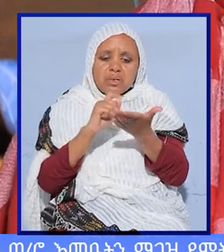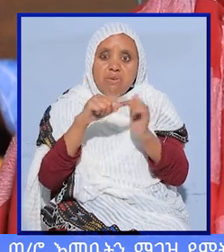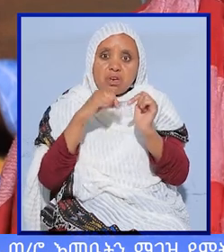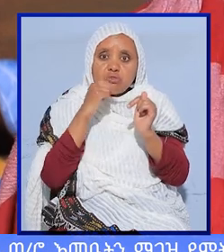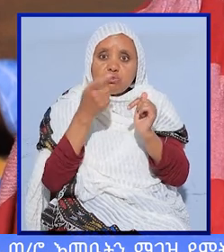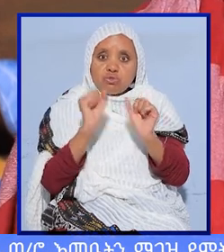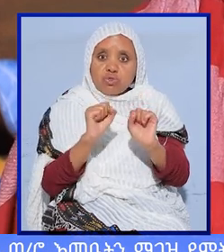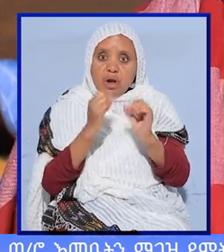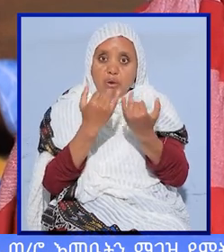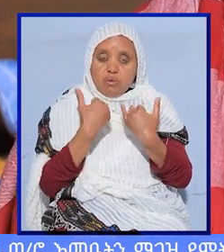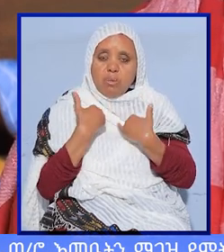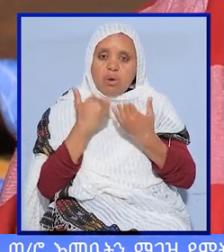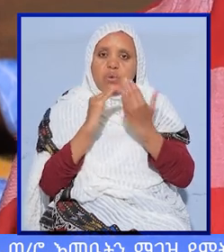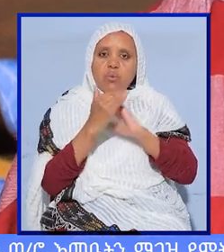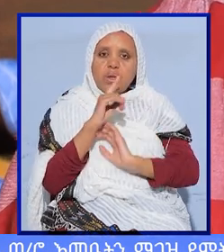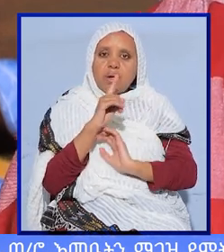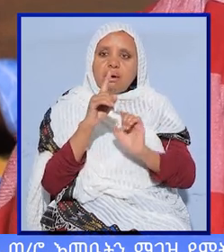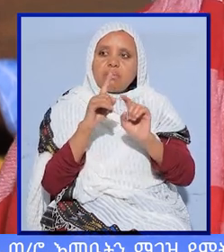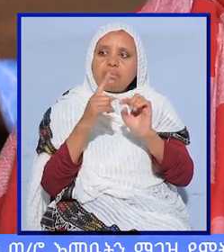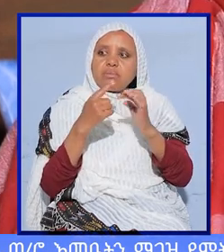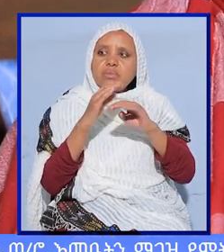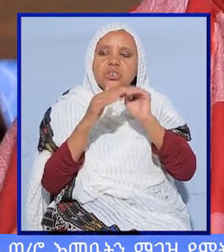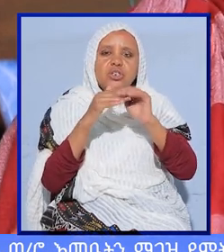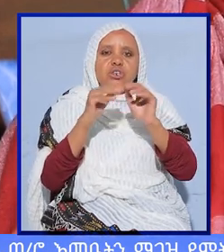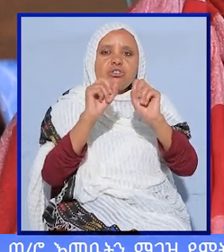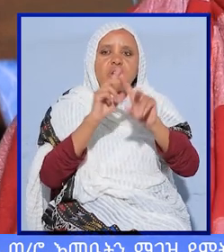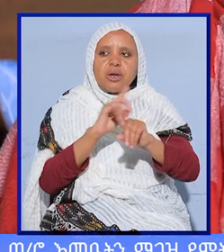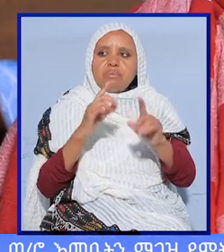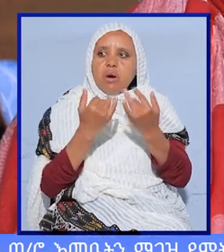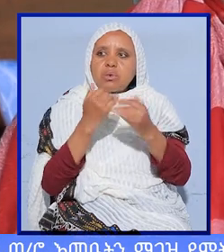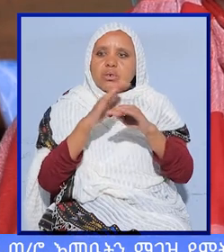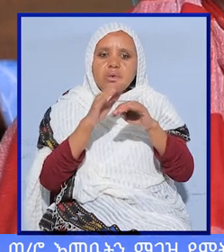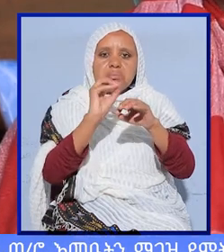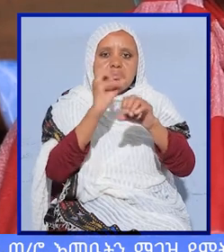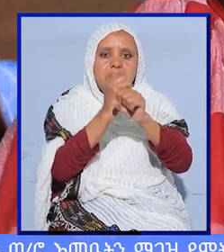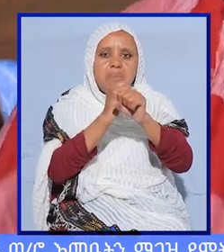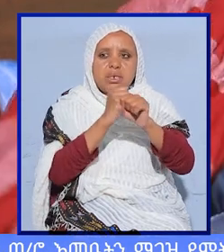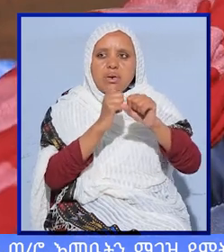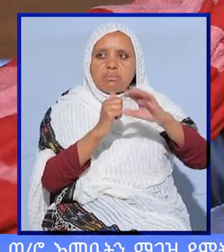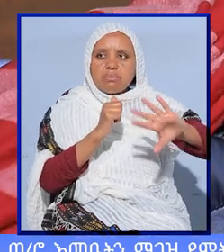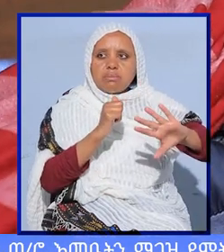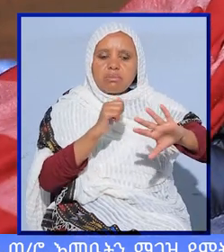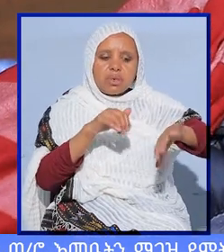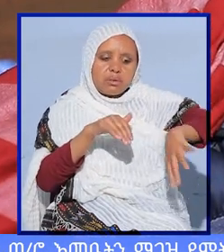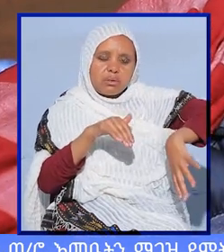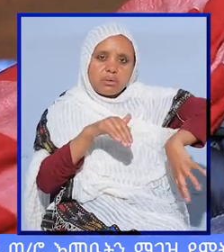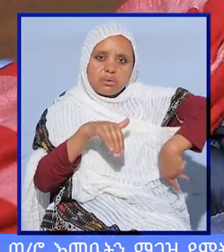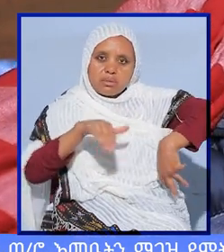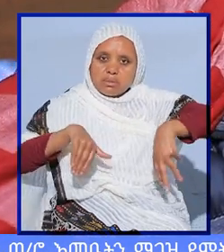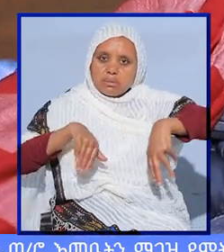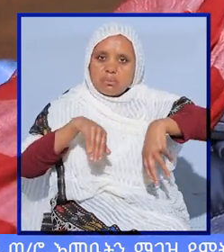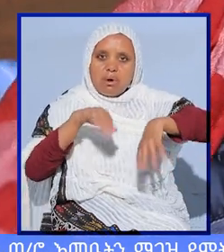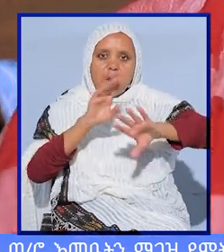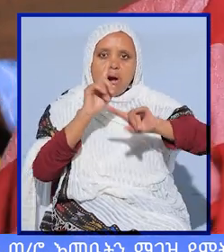እችላለሁ፣ አሁን ባለው ሁኔታ ማለት ነው እንጂ ምናምን እሺ አይልም። አሁን ይሄ እንጂ ምንም አይሰራም። ይሄ እንጂ እንጂ እንደዚህ ማከክ አልችልም እኮ